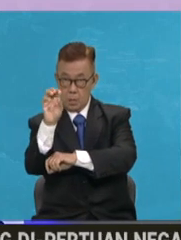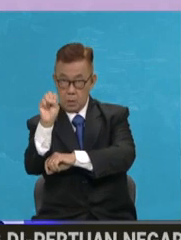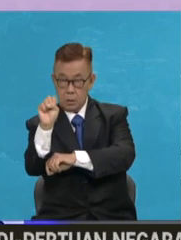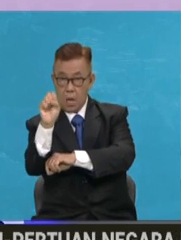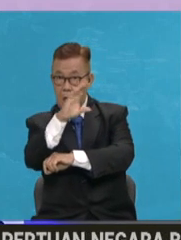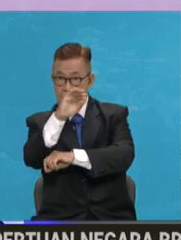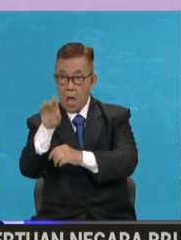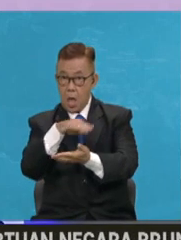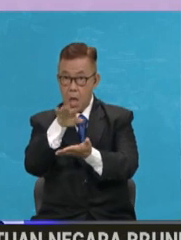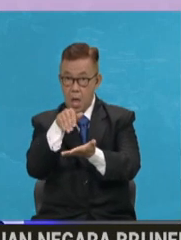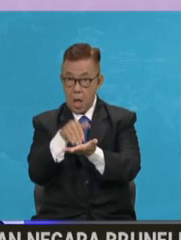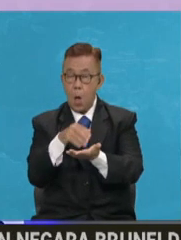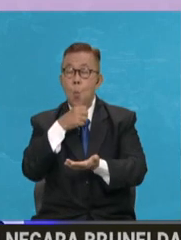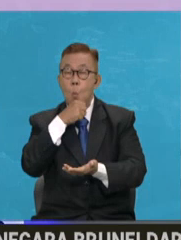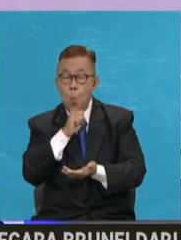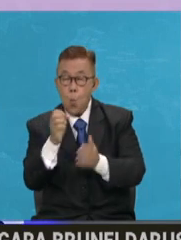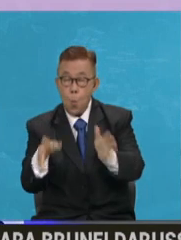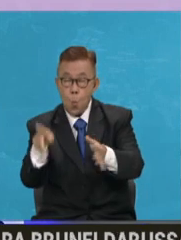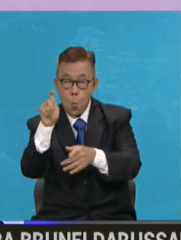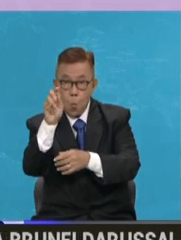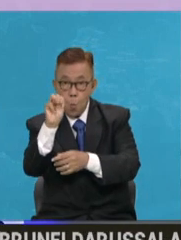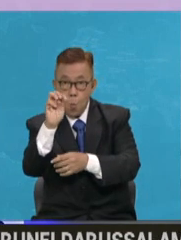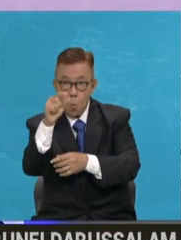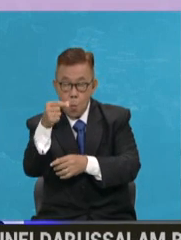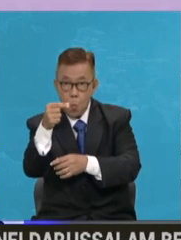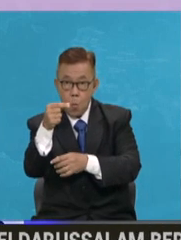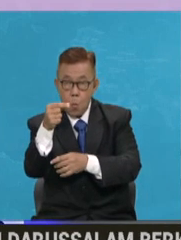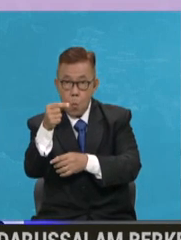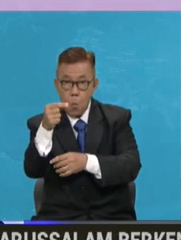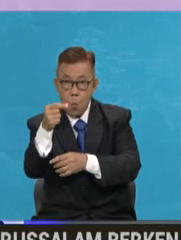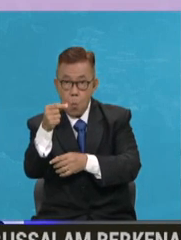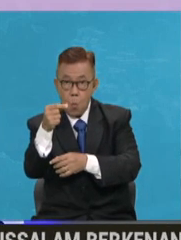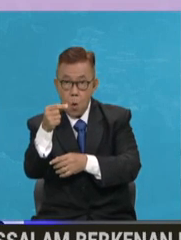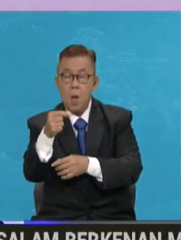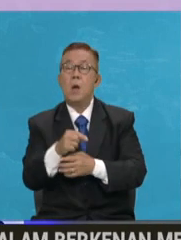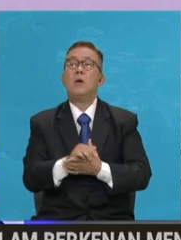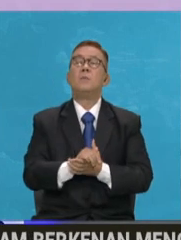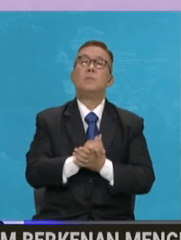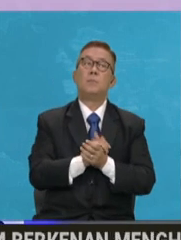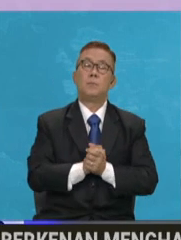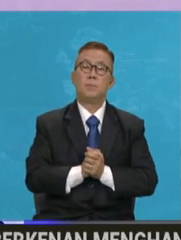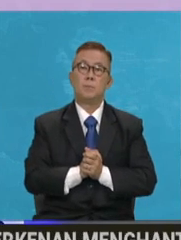dan perusahaan Kegiatan warga emas temborong diadakan di bangunan Bumi Putra Pekanbaru